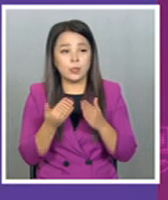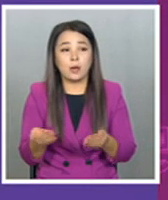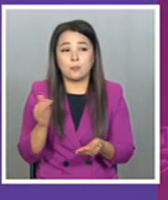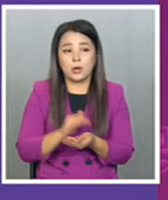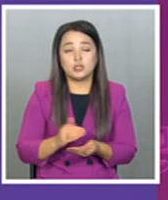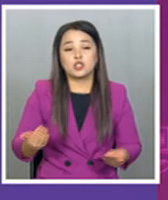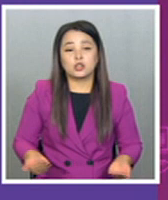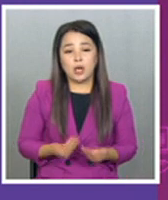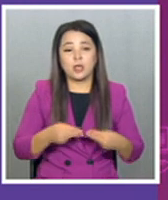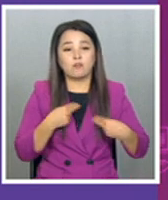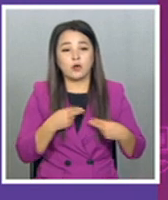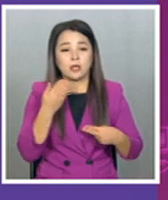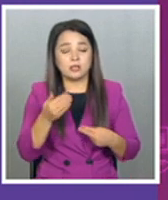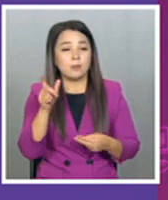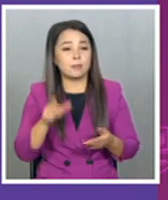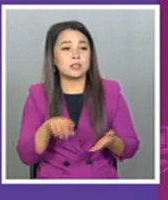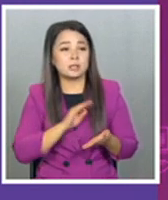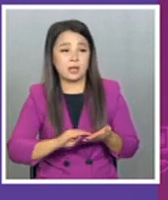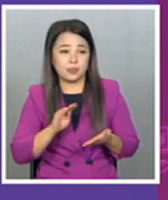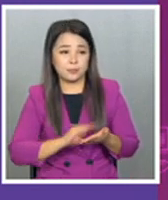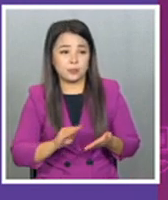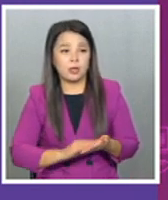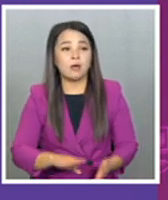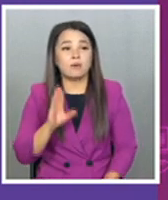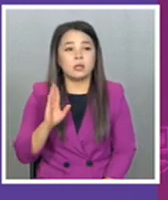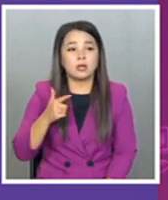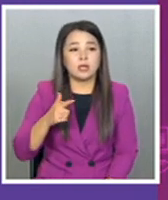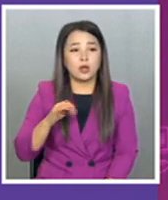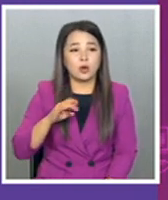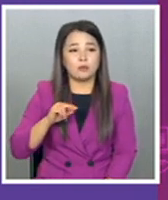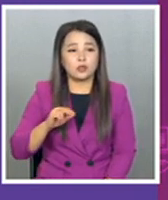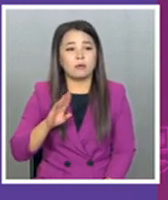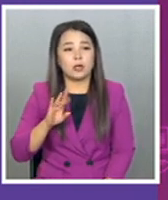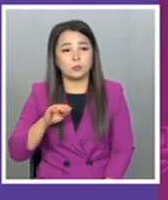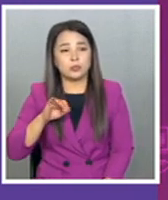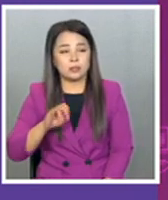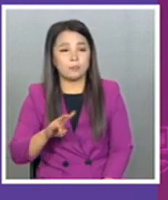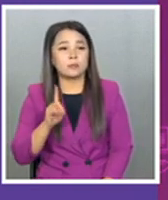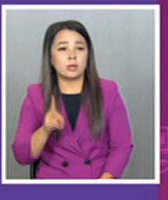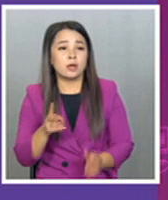жизнью и творчеством писателя. Валентин Григорьевич Распутин, годы жизни